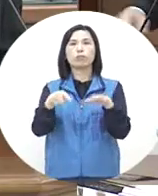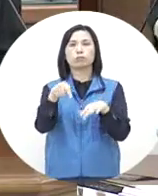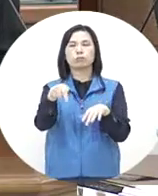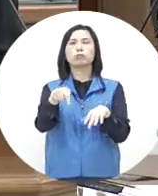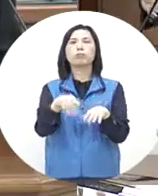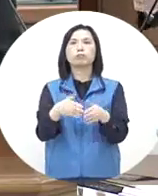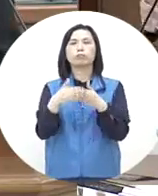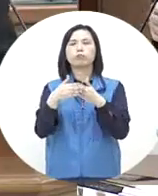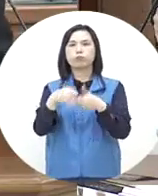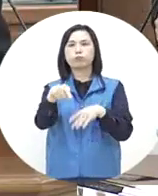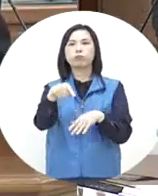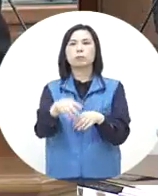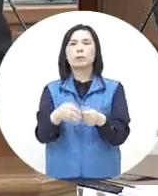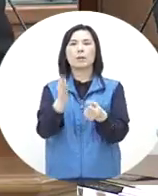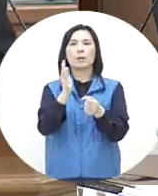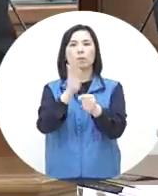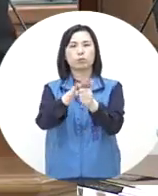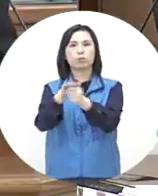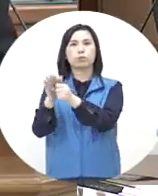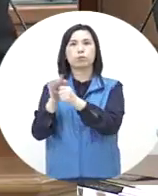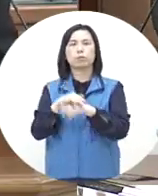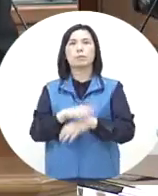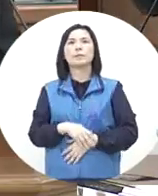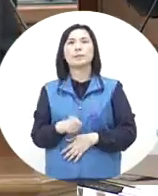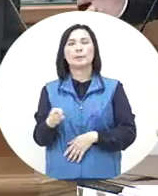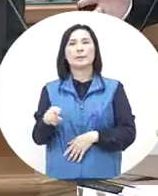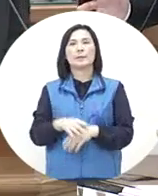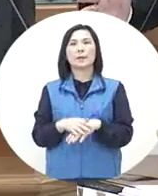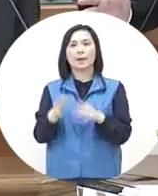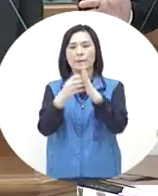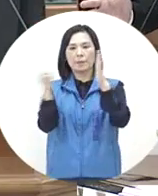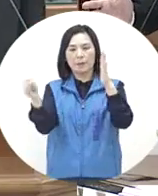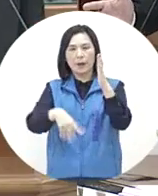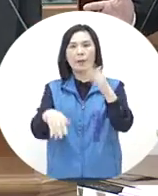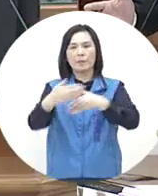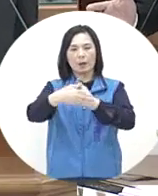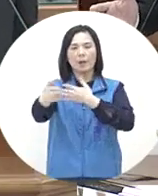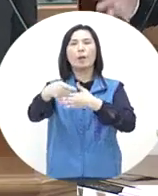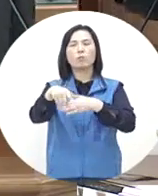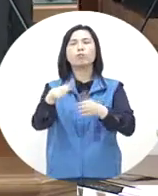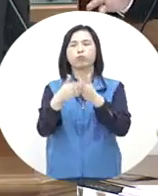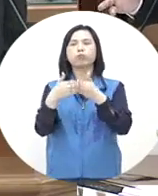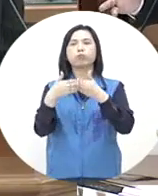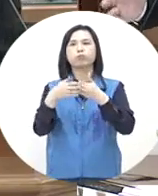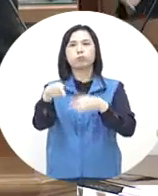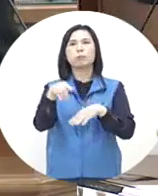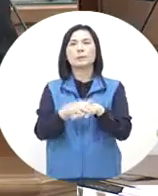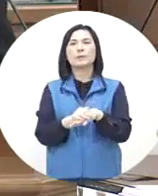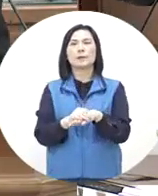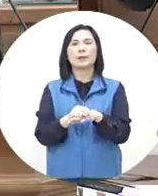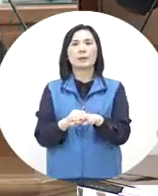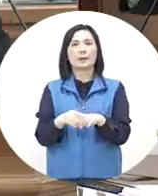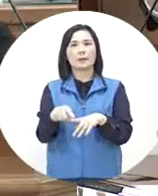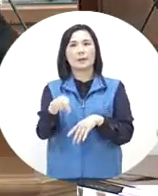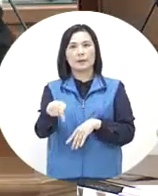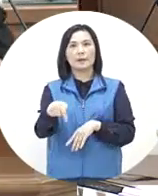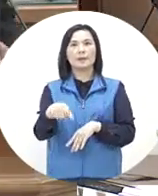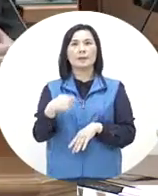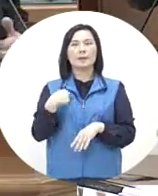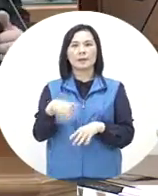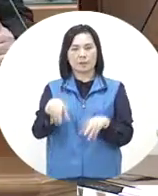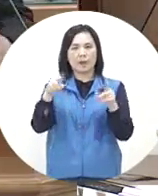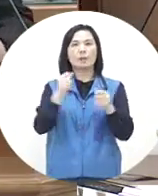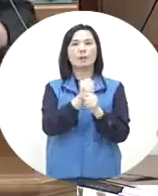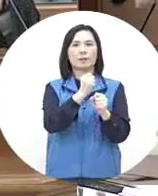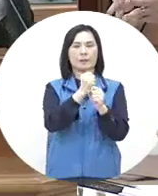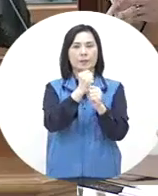行了。 好，哦，啊，是不是 完成拆报程序啊？ 完成拆报可以吗？好，哦，完成拆报程序，那这个我们要先做了。 对